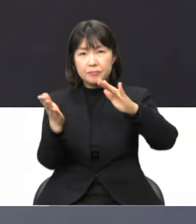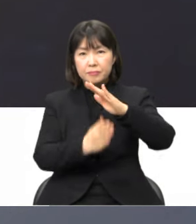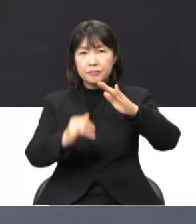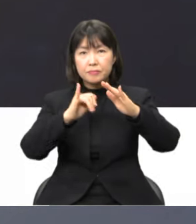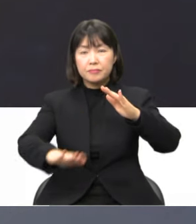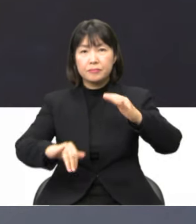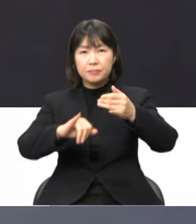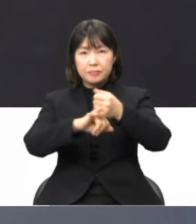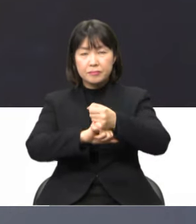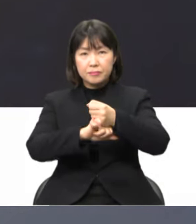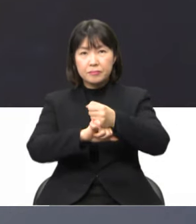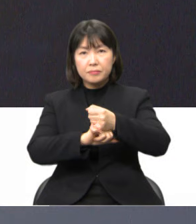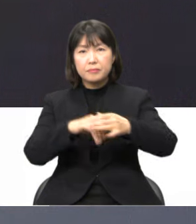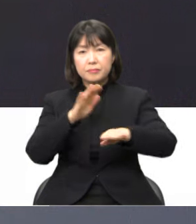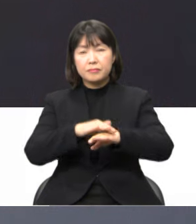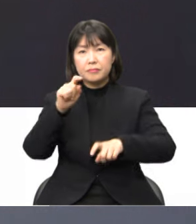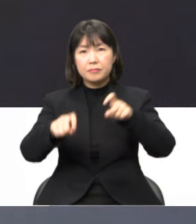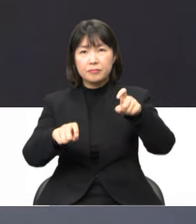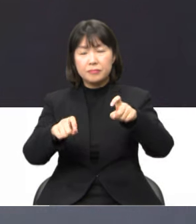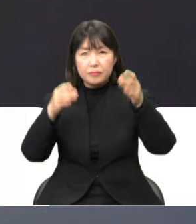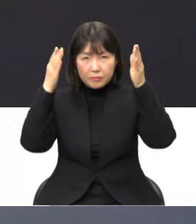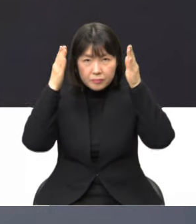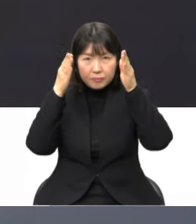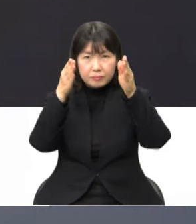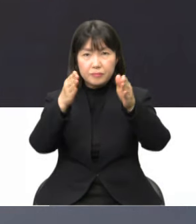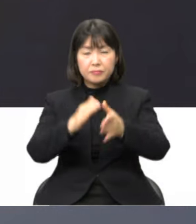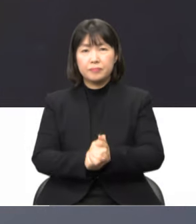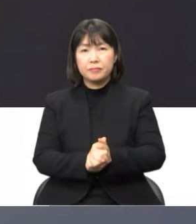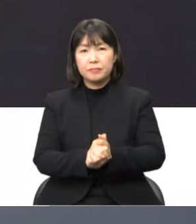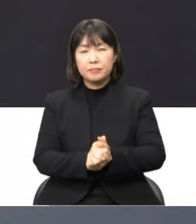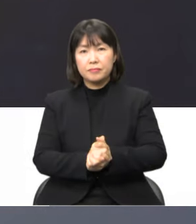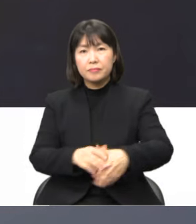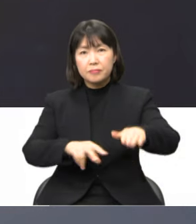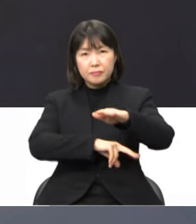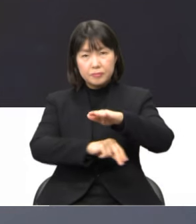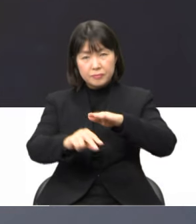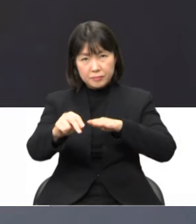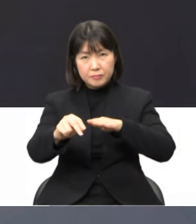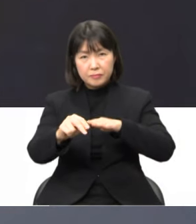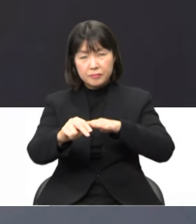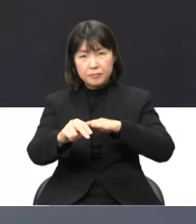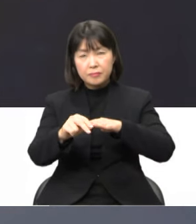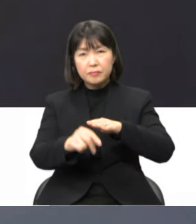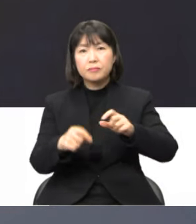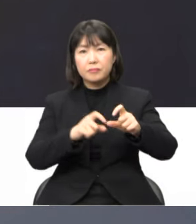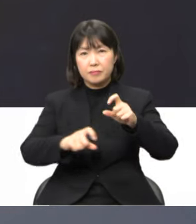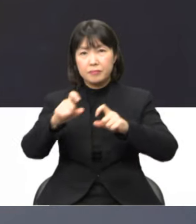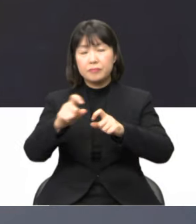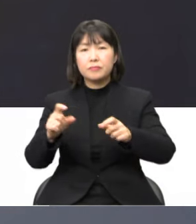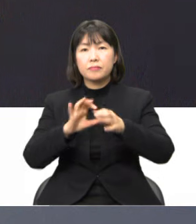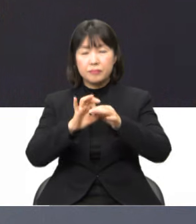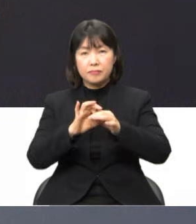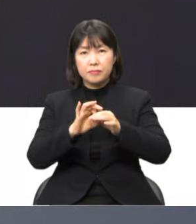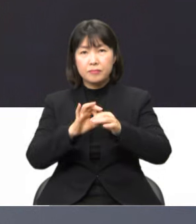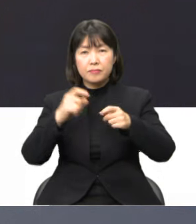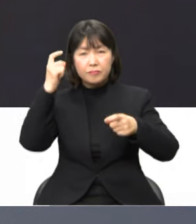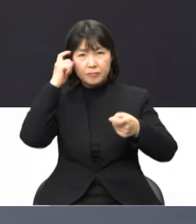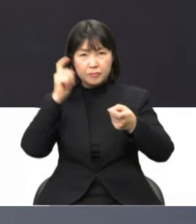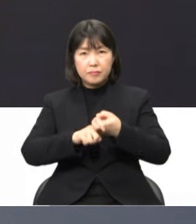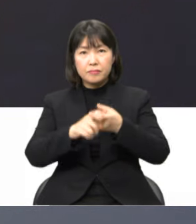시행될지 관심이 쏠립니다 특히 철도망 확충 방안이 큰 관심을 받고 있죠 먼저 많은